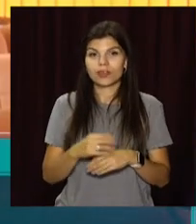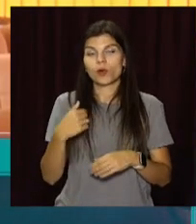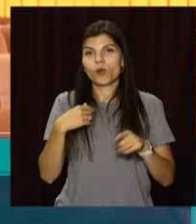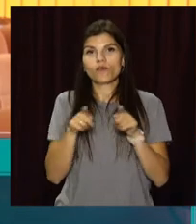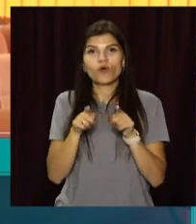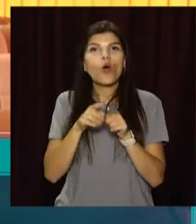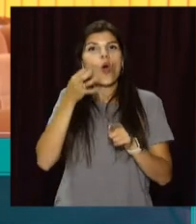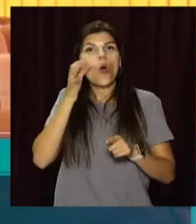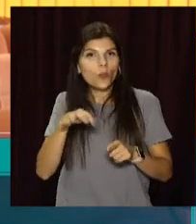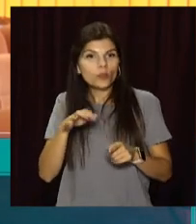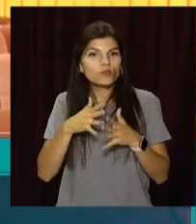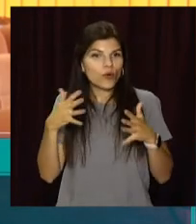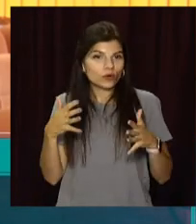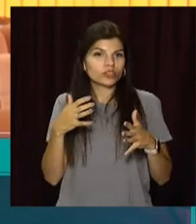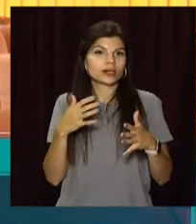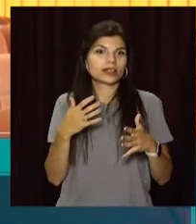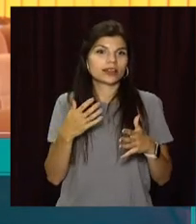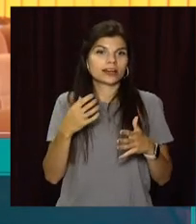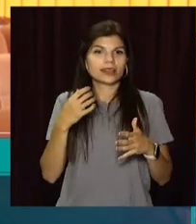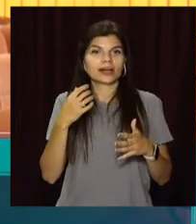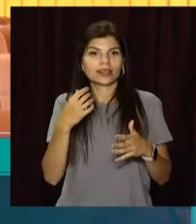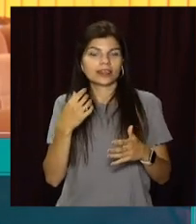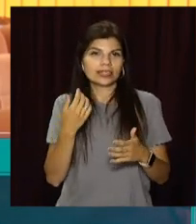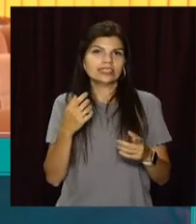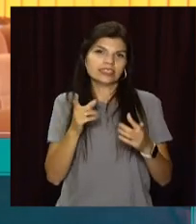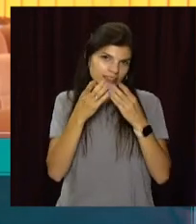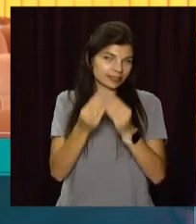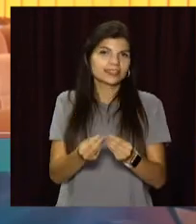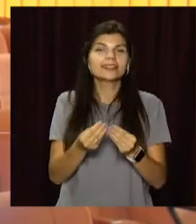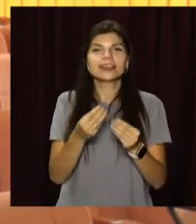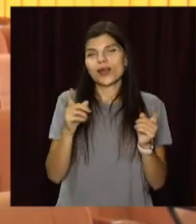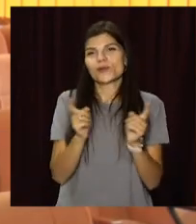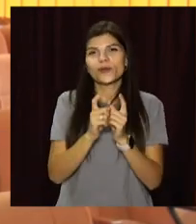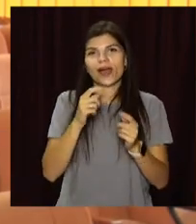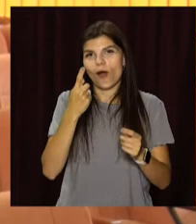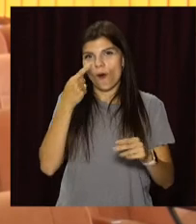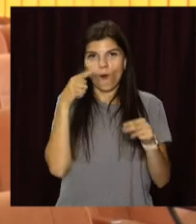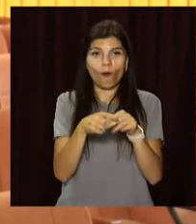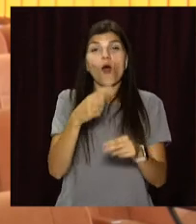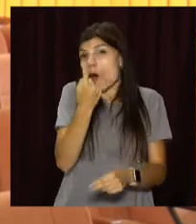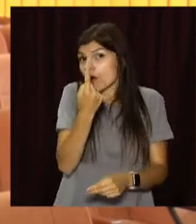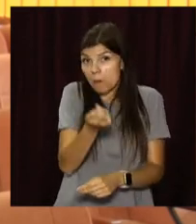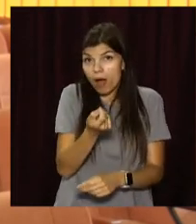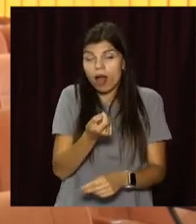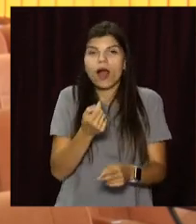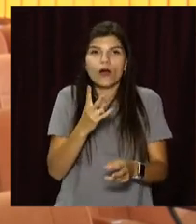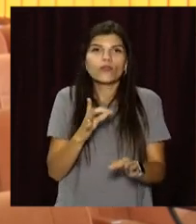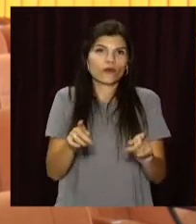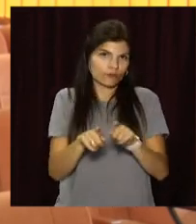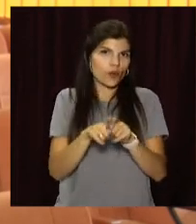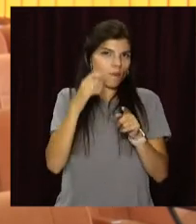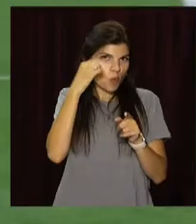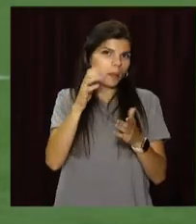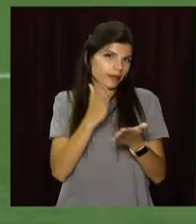все-таки поопитні і десь на класі все-таки дожали і забили свій гол. Хоча один мало, звісно, але все-таки